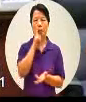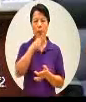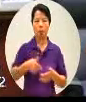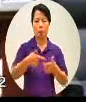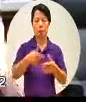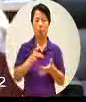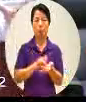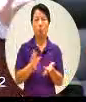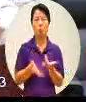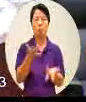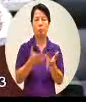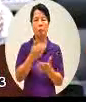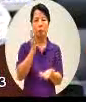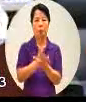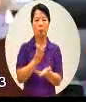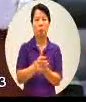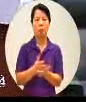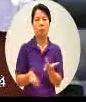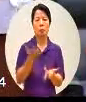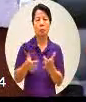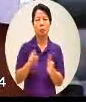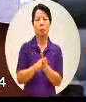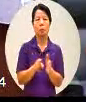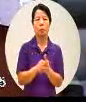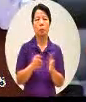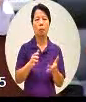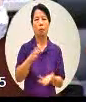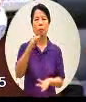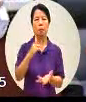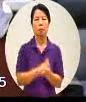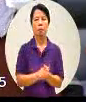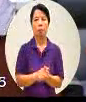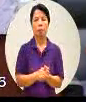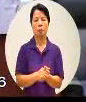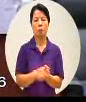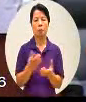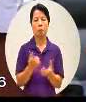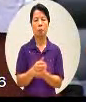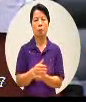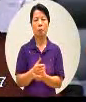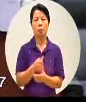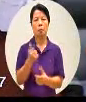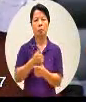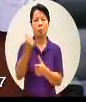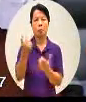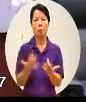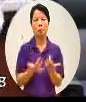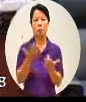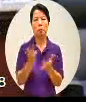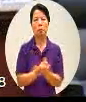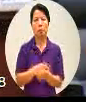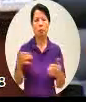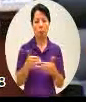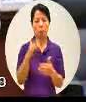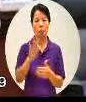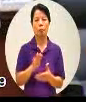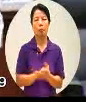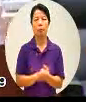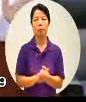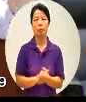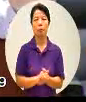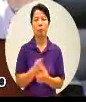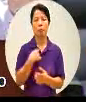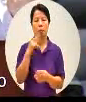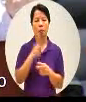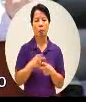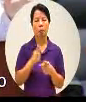炉，炉啊停来个停烧，这个时间的戴澳新的产生哦，会比较有问题啦，啊！我